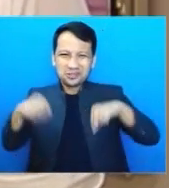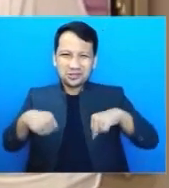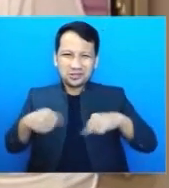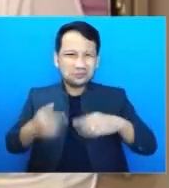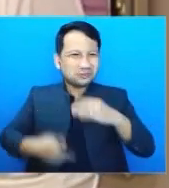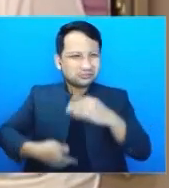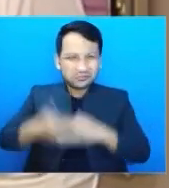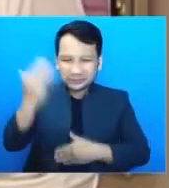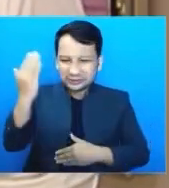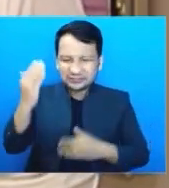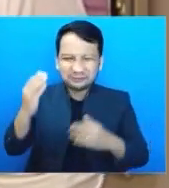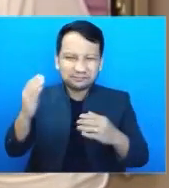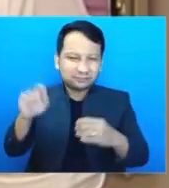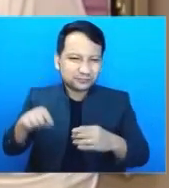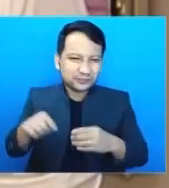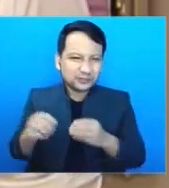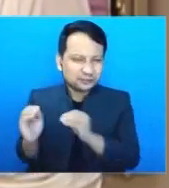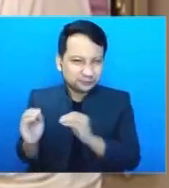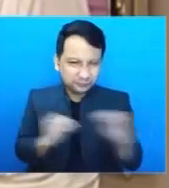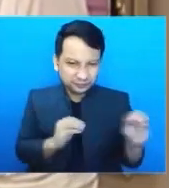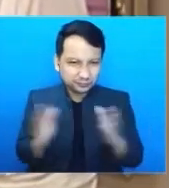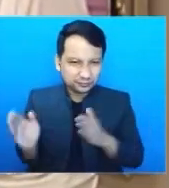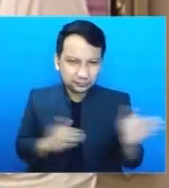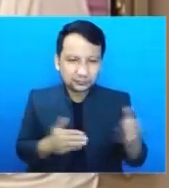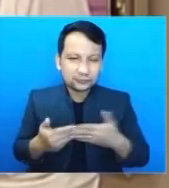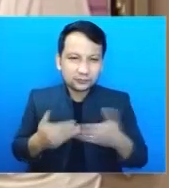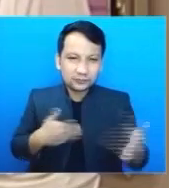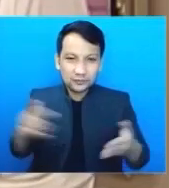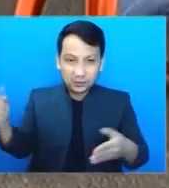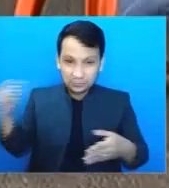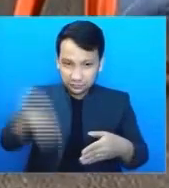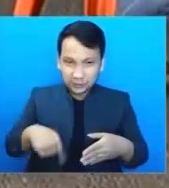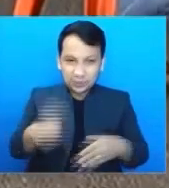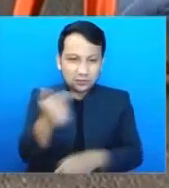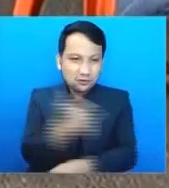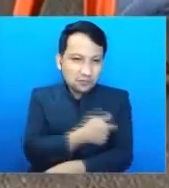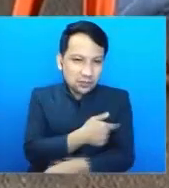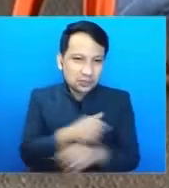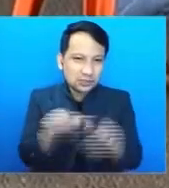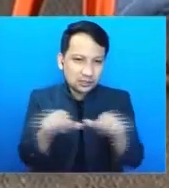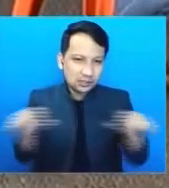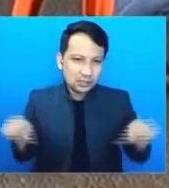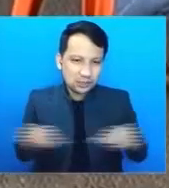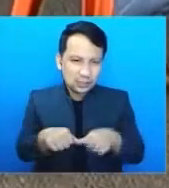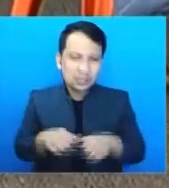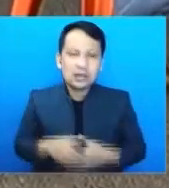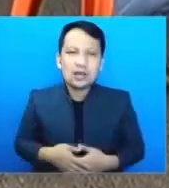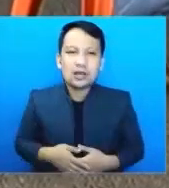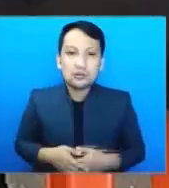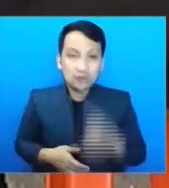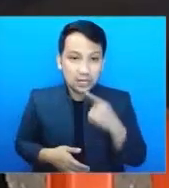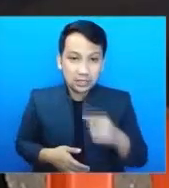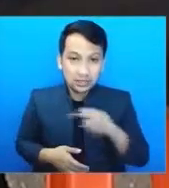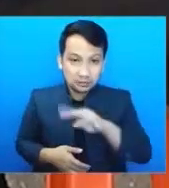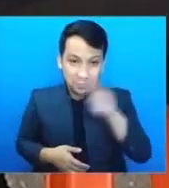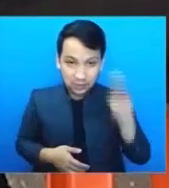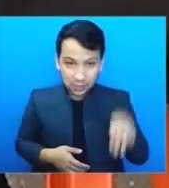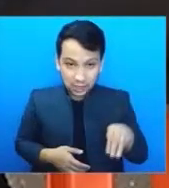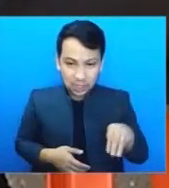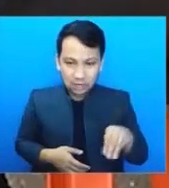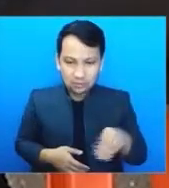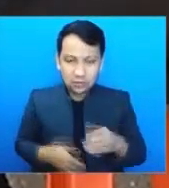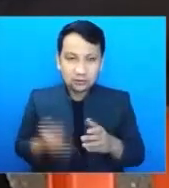it's better to organize them bago sila makarating sa ating mga vaccine sites. Sa lungsod ng Maynila, walk-in ang